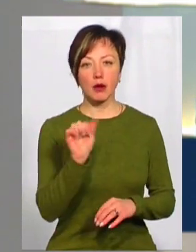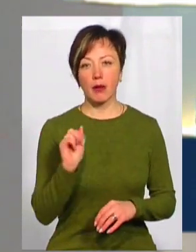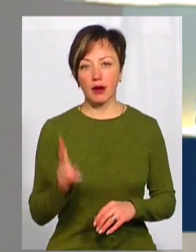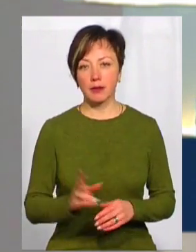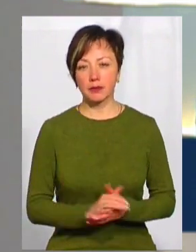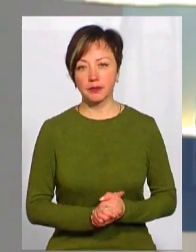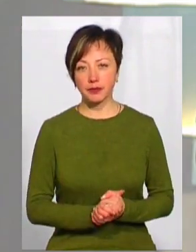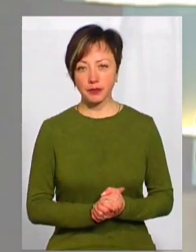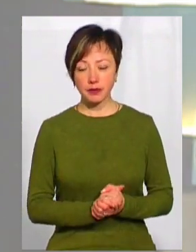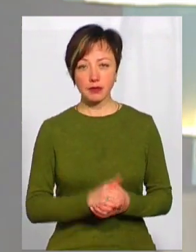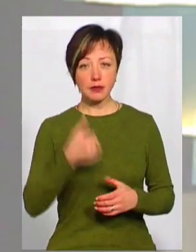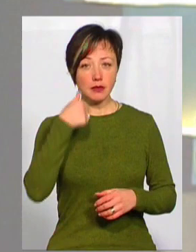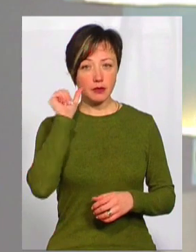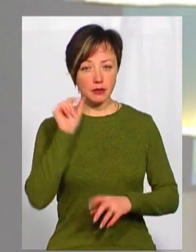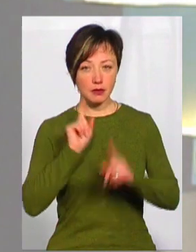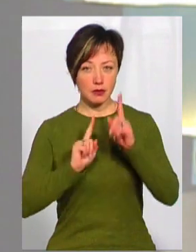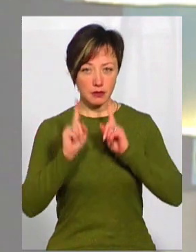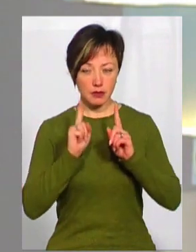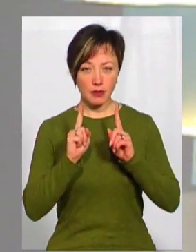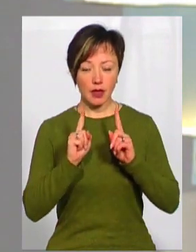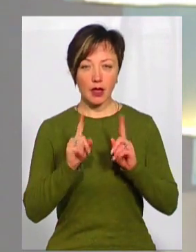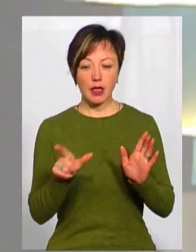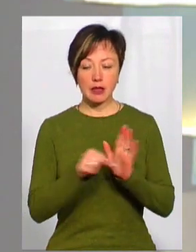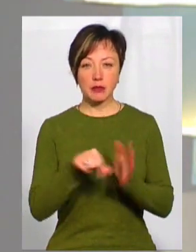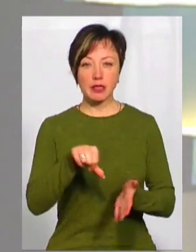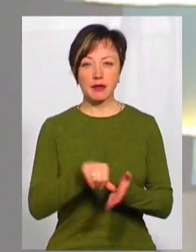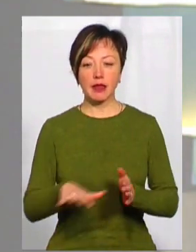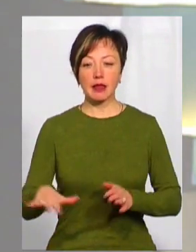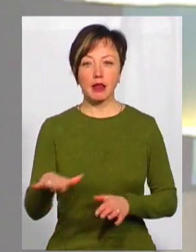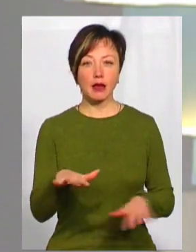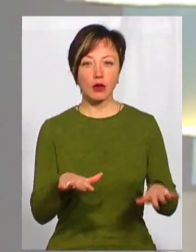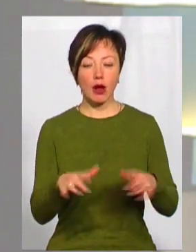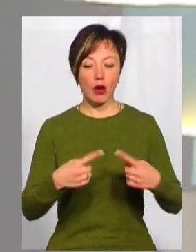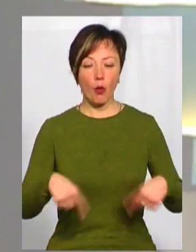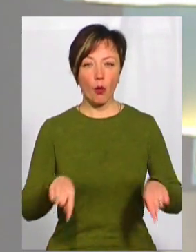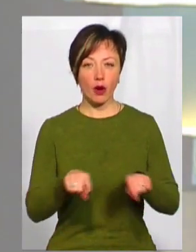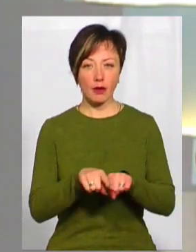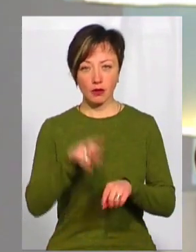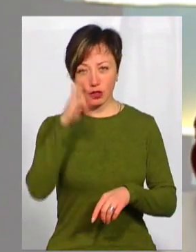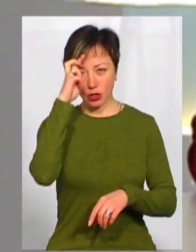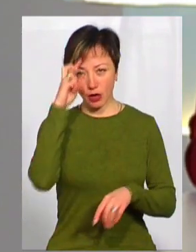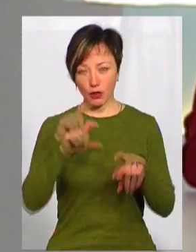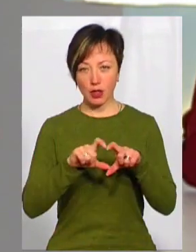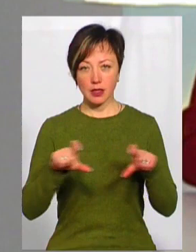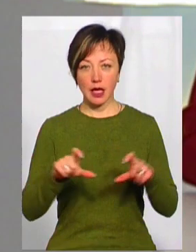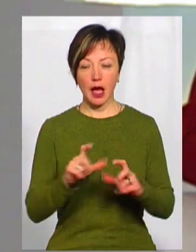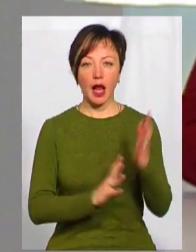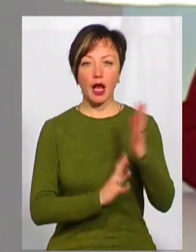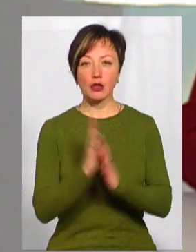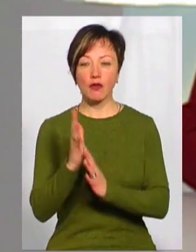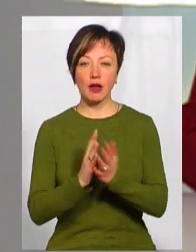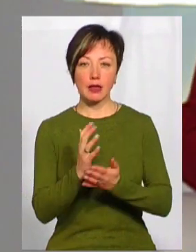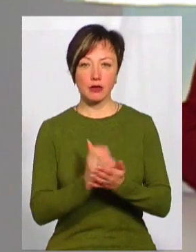Ольга Рибак. На вчорашній нараді з представниками територіальних органів Державного агентства лісових